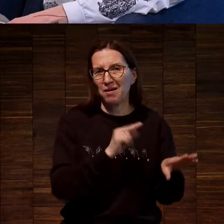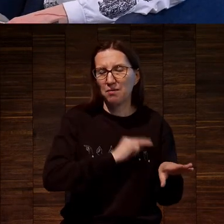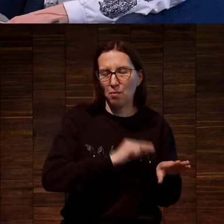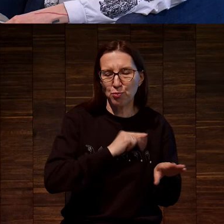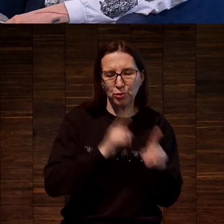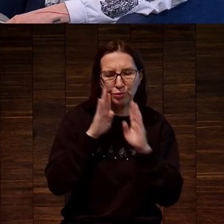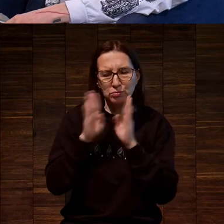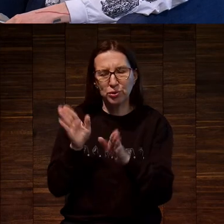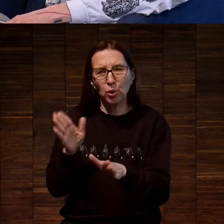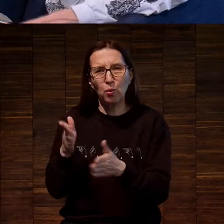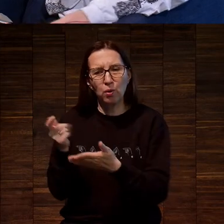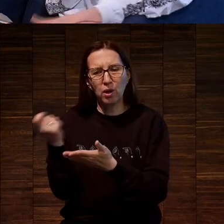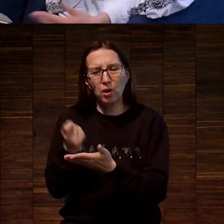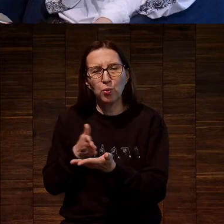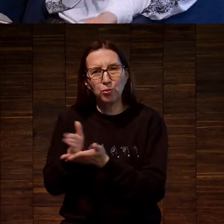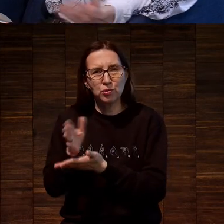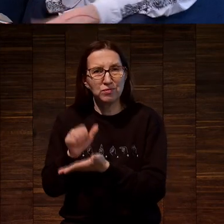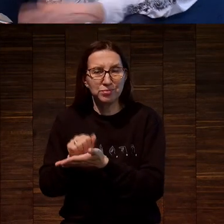те процессы, которые